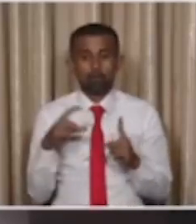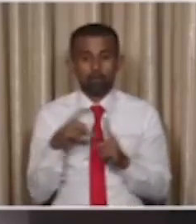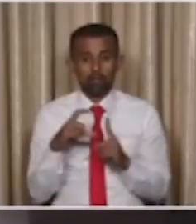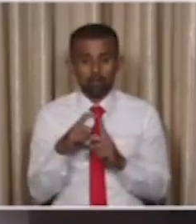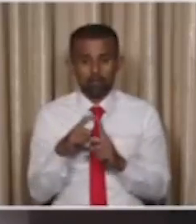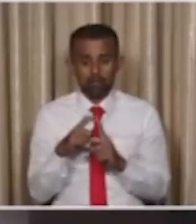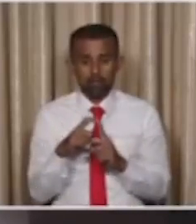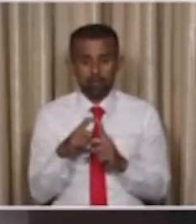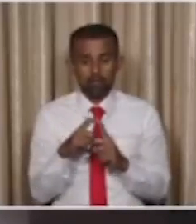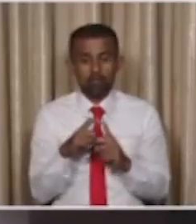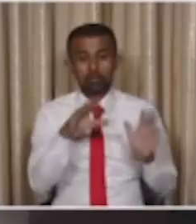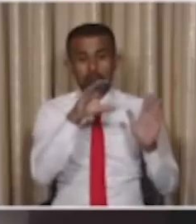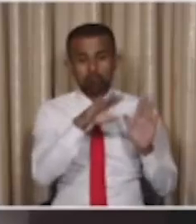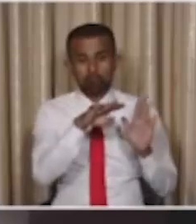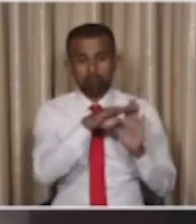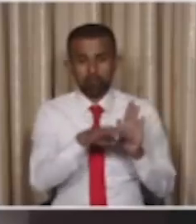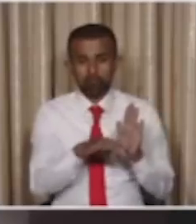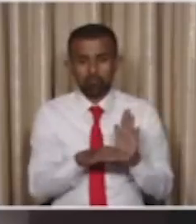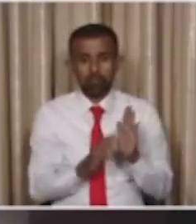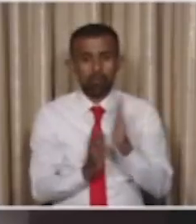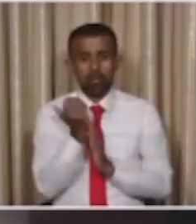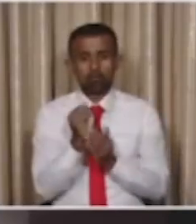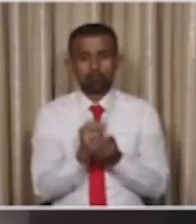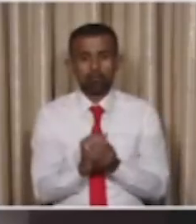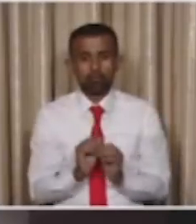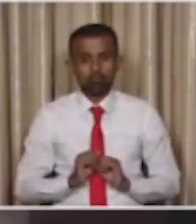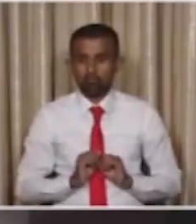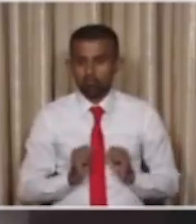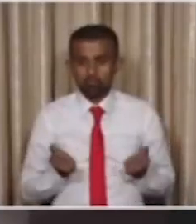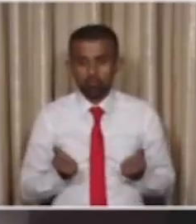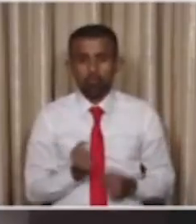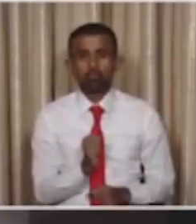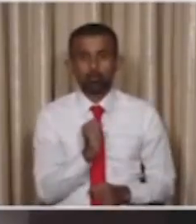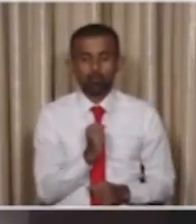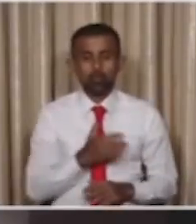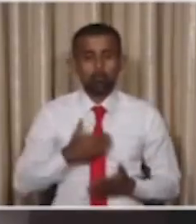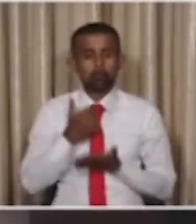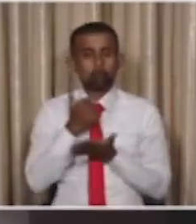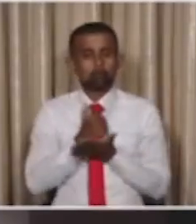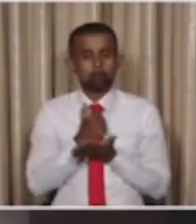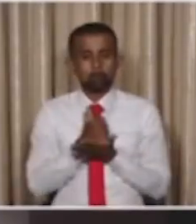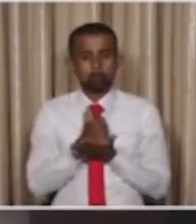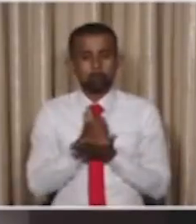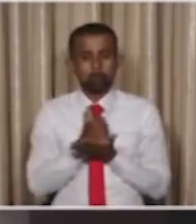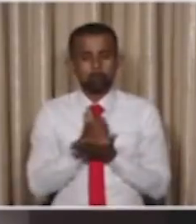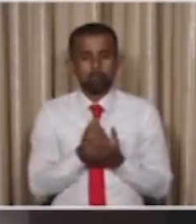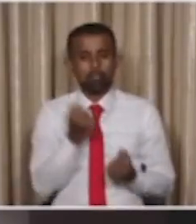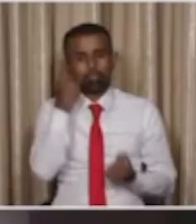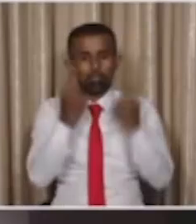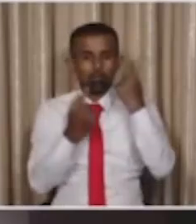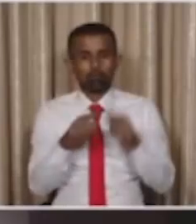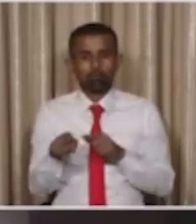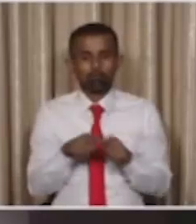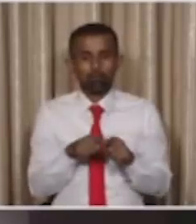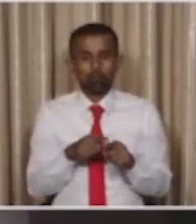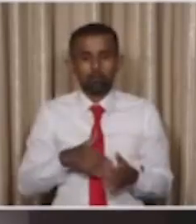මේ කොටස්වලට මේ අයගේ අයිතිවාසිකම් ආරක්ෂා කරගන්නේ නැතුව කොහොමද මහ බැංකුව අත්තනෝමතික අර මේ